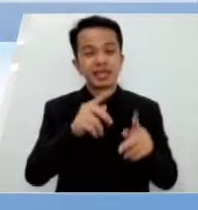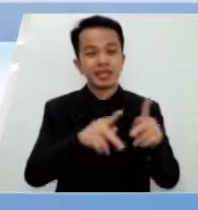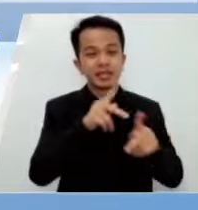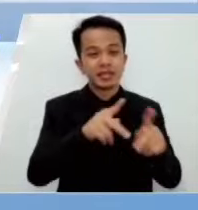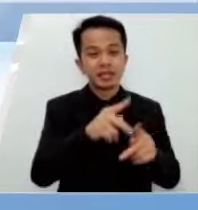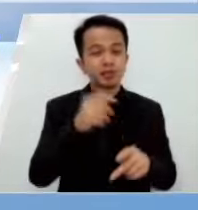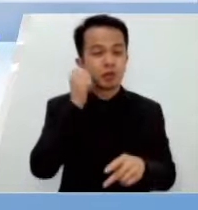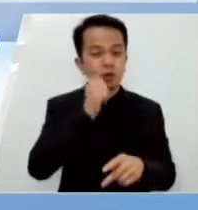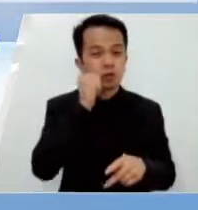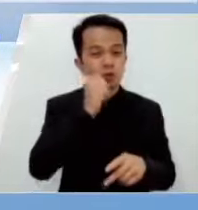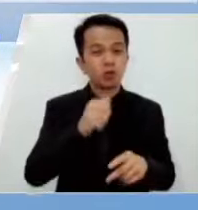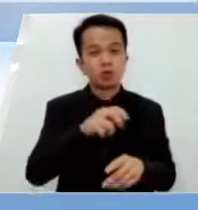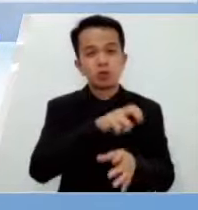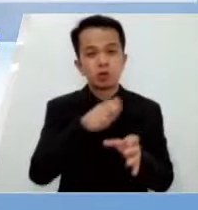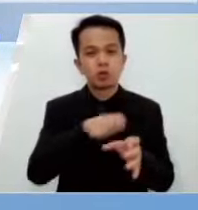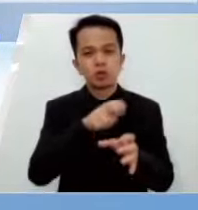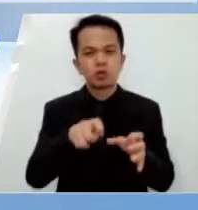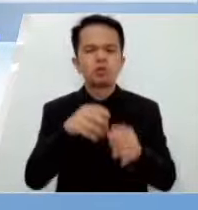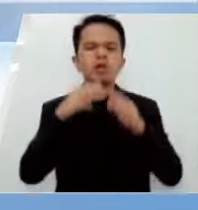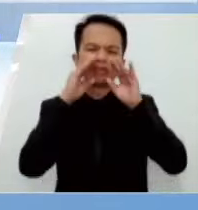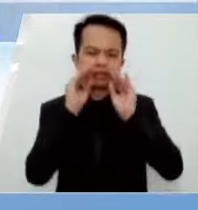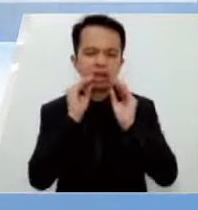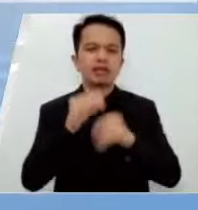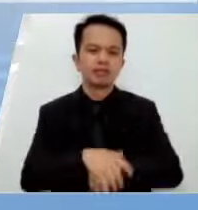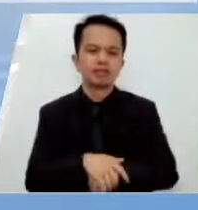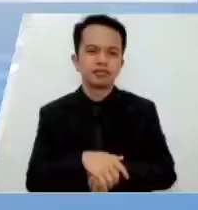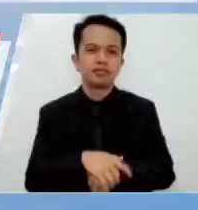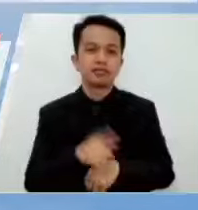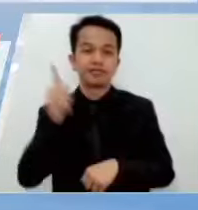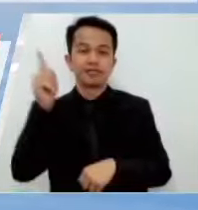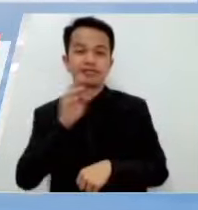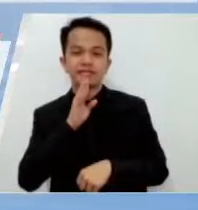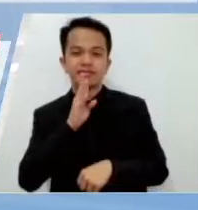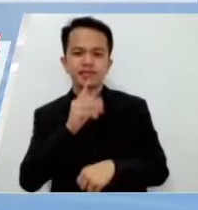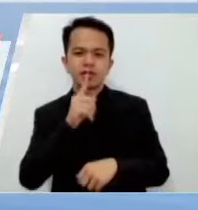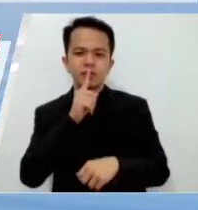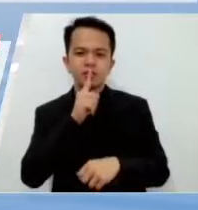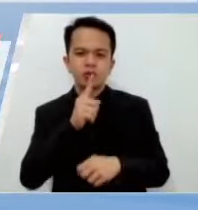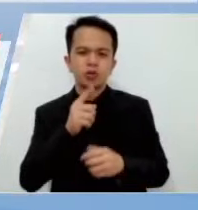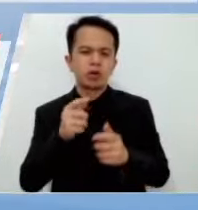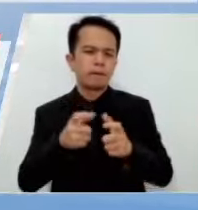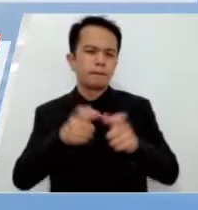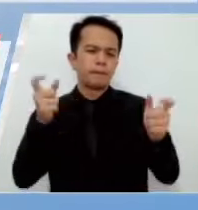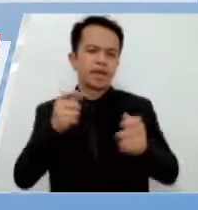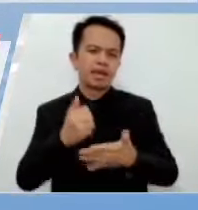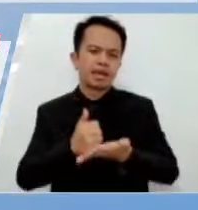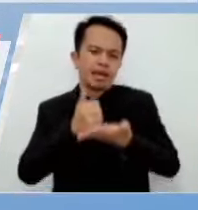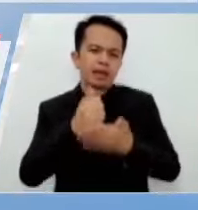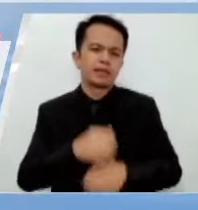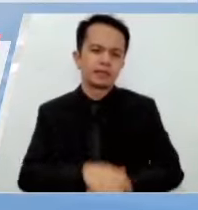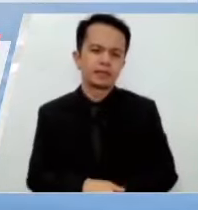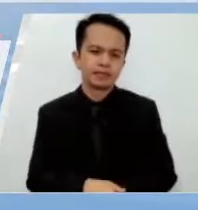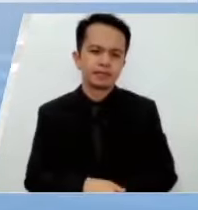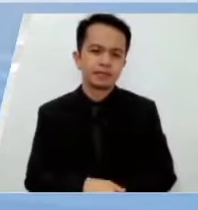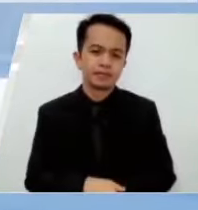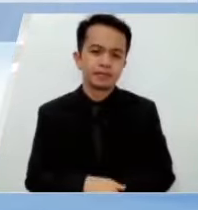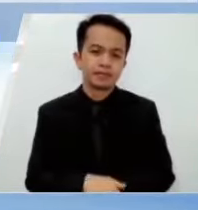din sa 5 taong pagsasara ng tren. Malaki po sa tulong tong tren sa amin, sir. Yung